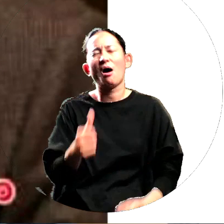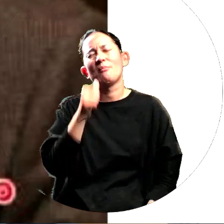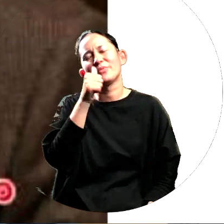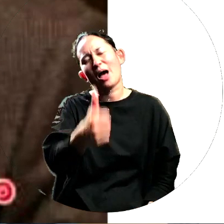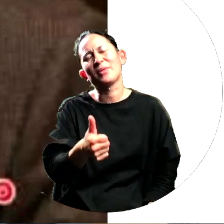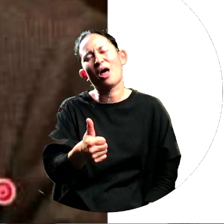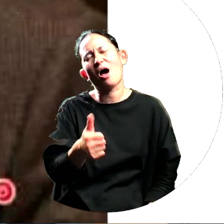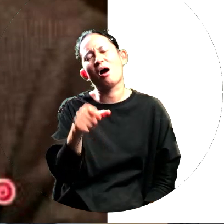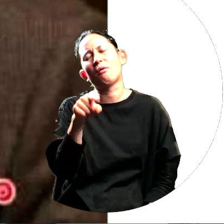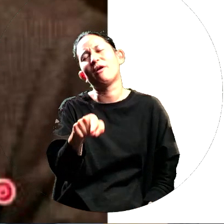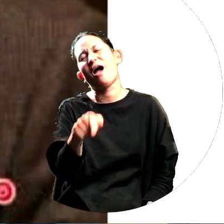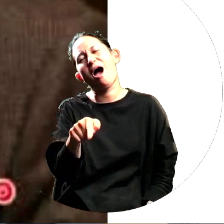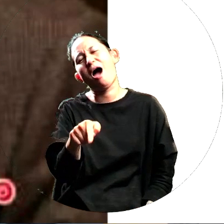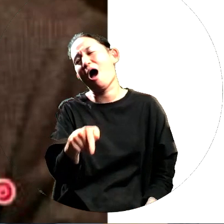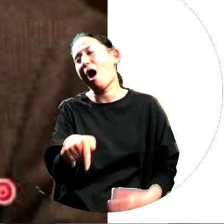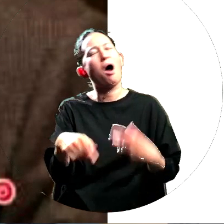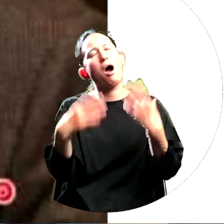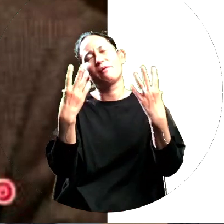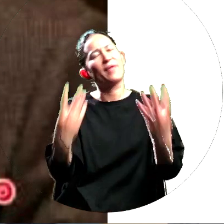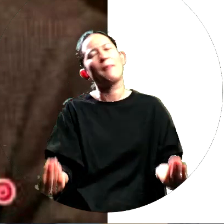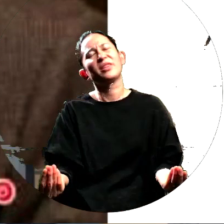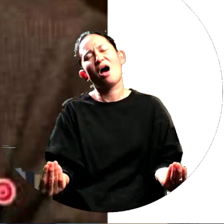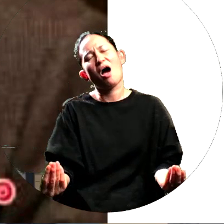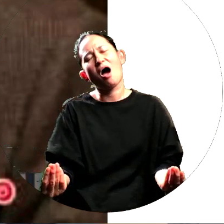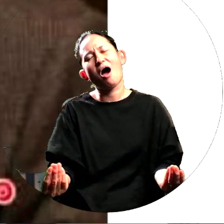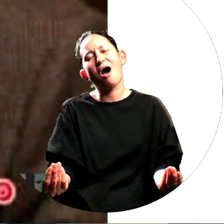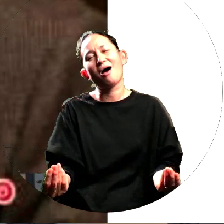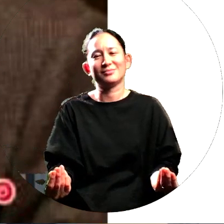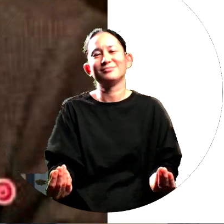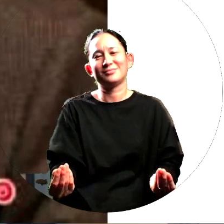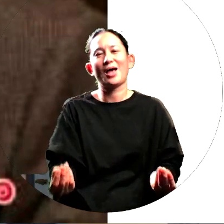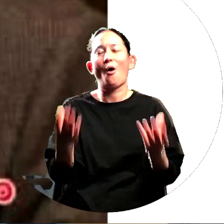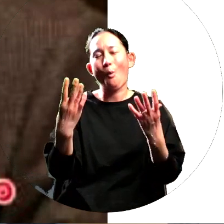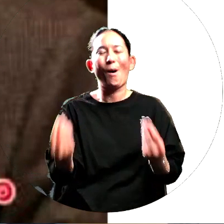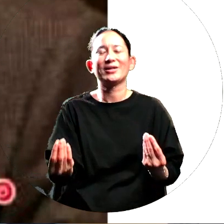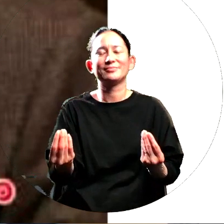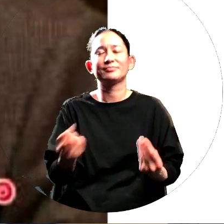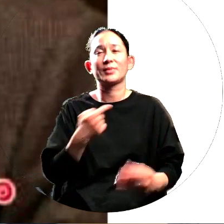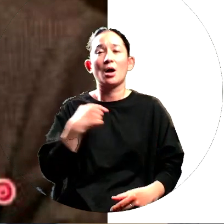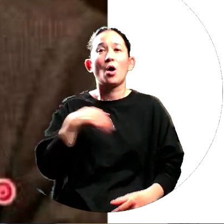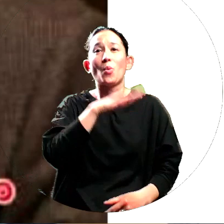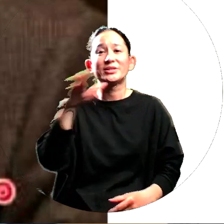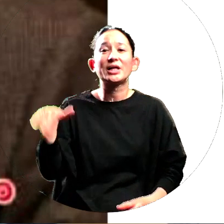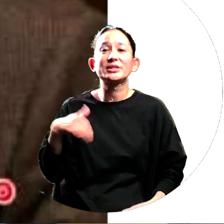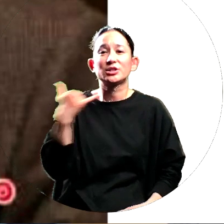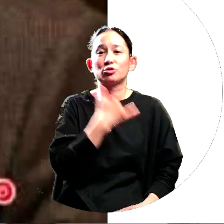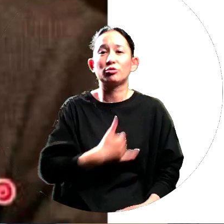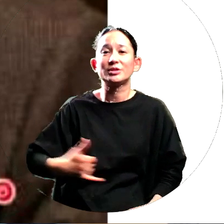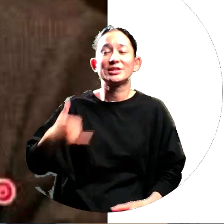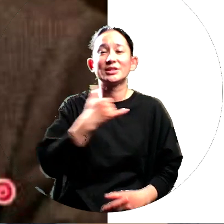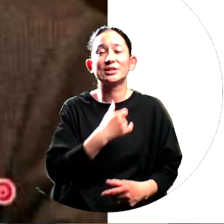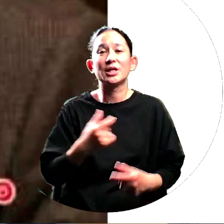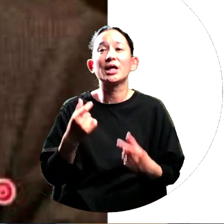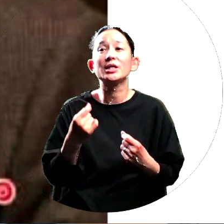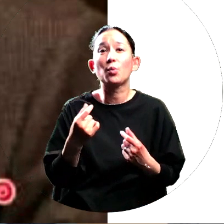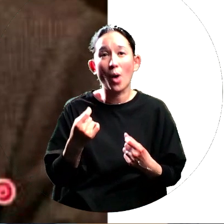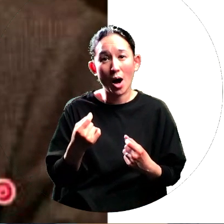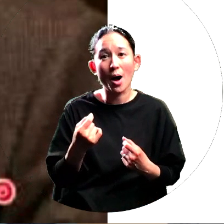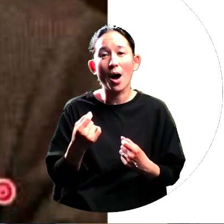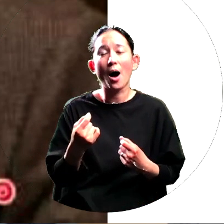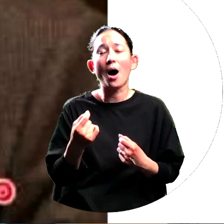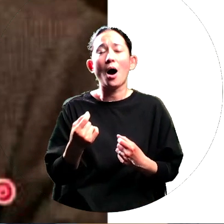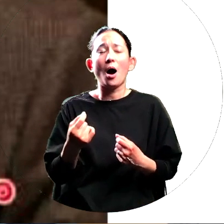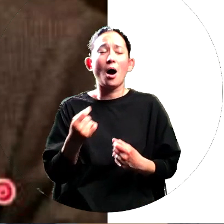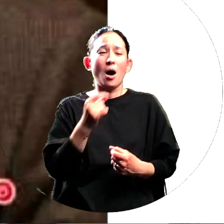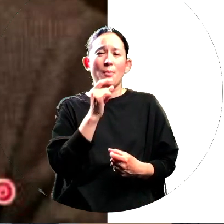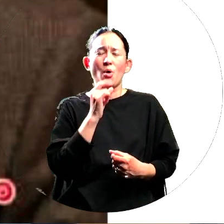skits always end with the guy saying,This is not good. It's over. で私たちの人生には、まあ、終わりじゃないけど、ダメ